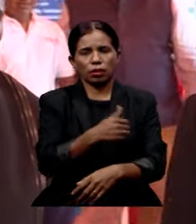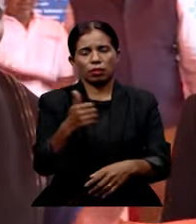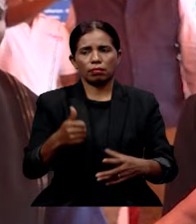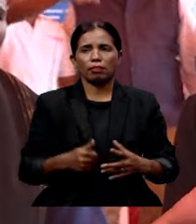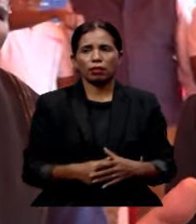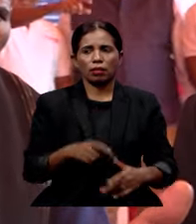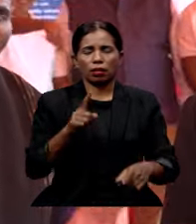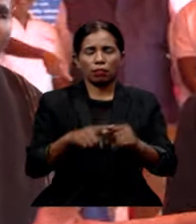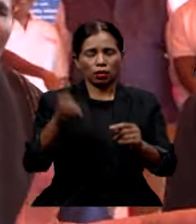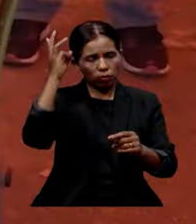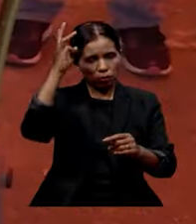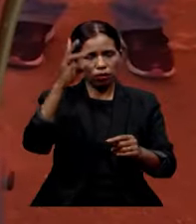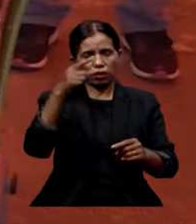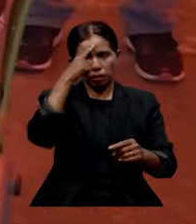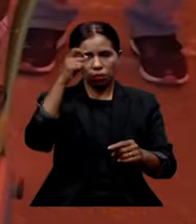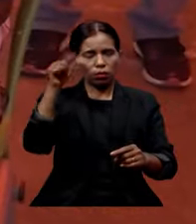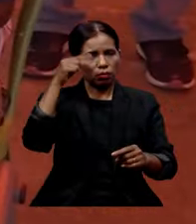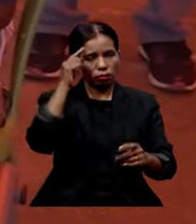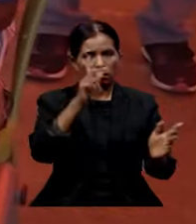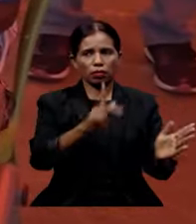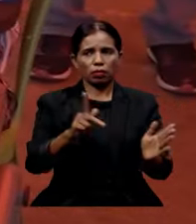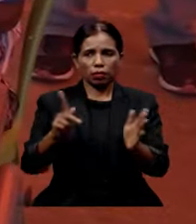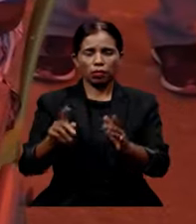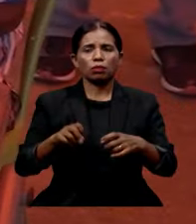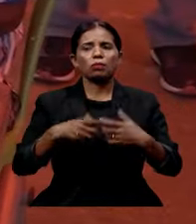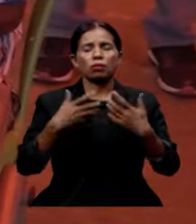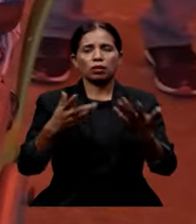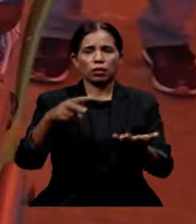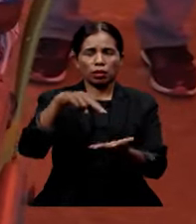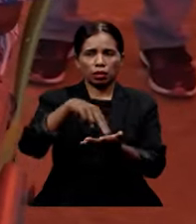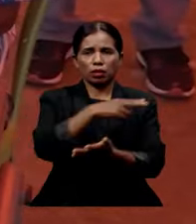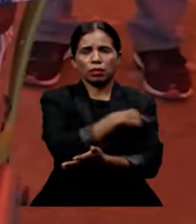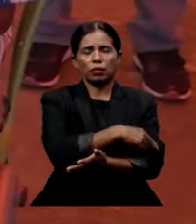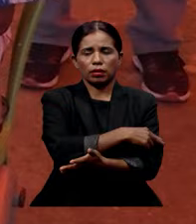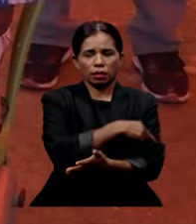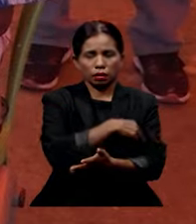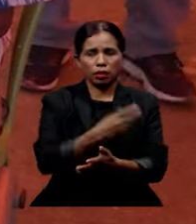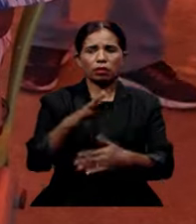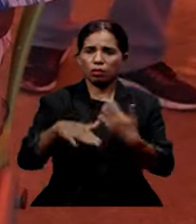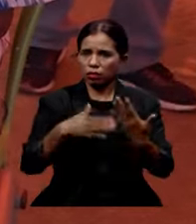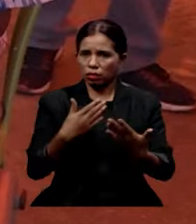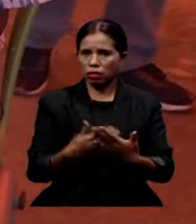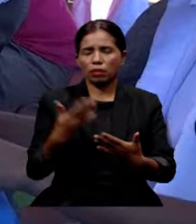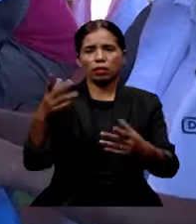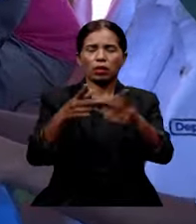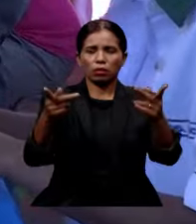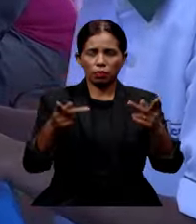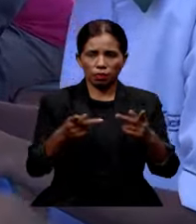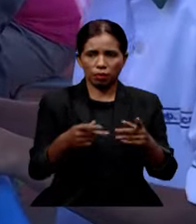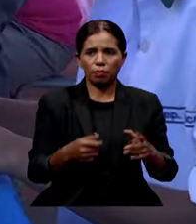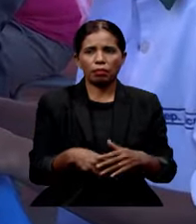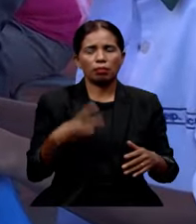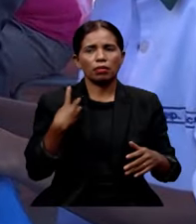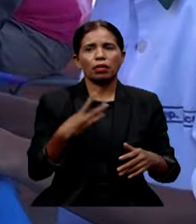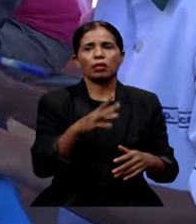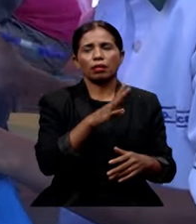La bel duvidas bene tamba governo ne plano para un sahari sendu Saudi sira ia fatinghela e te espera